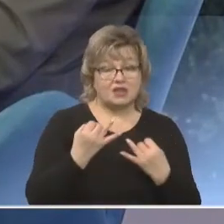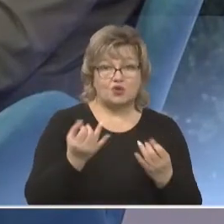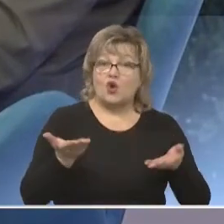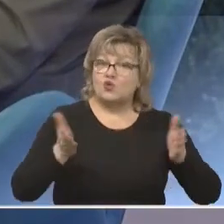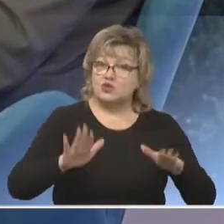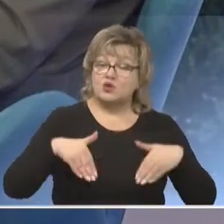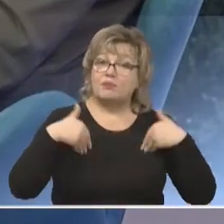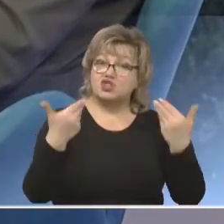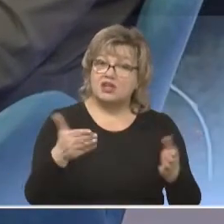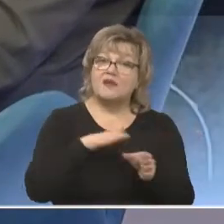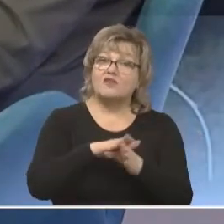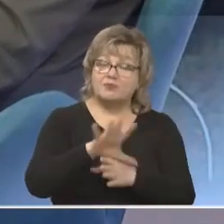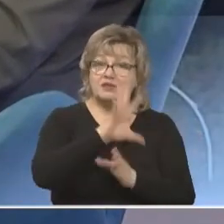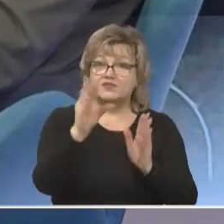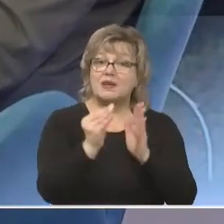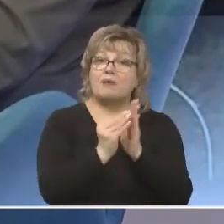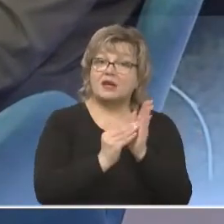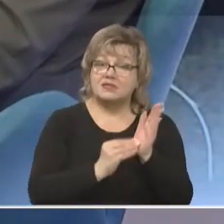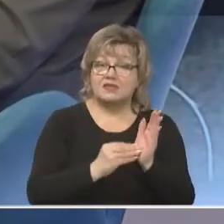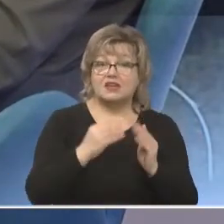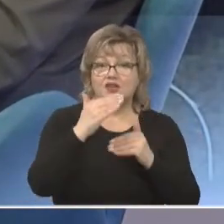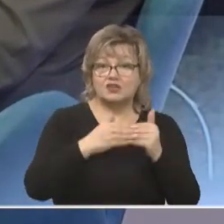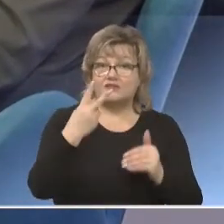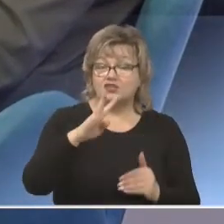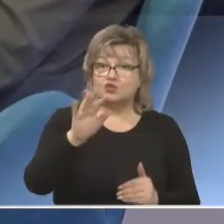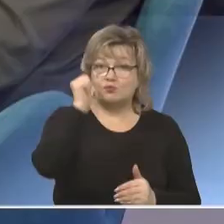Остается пожелать лишь выполнить все показатели к 2024 году.